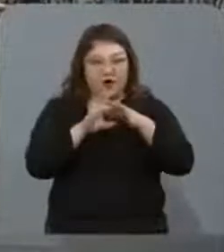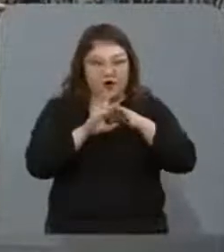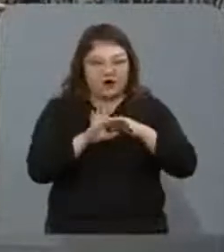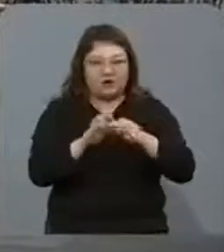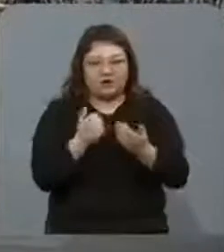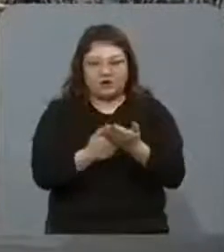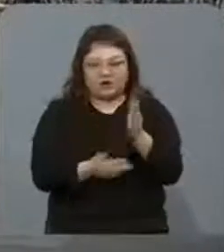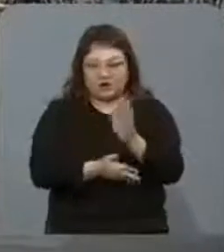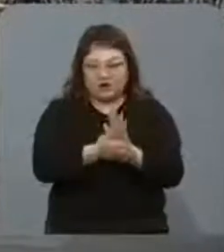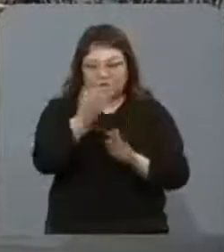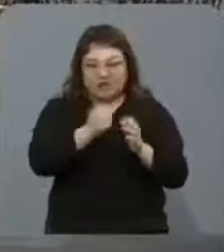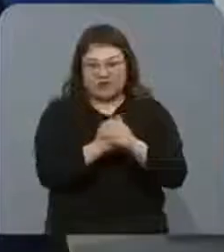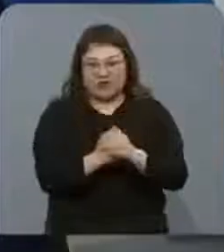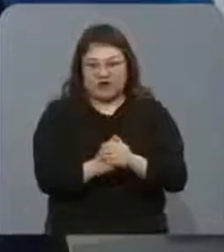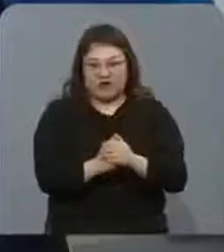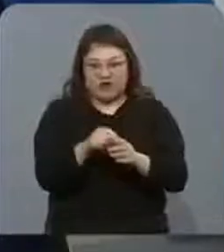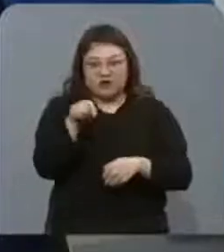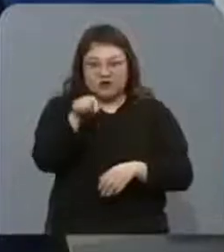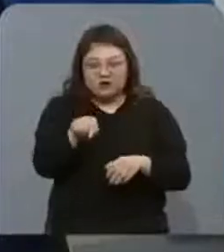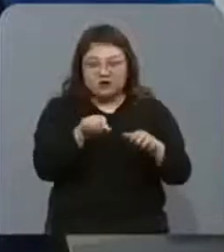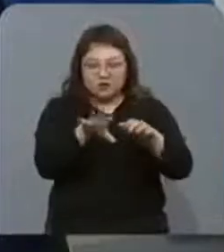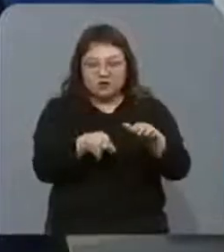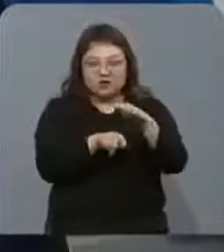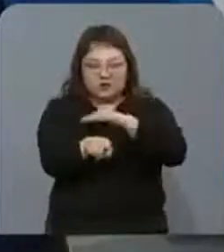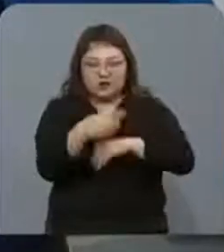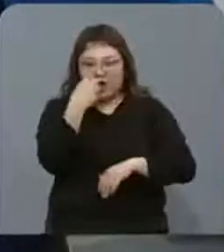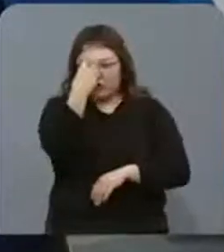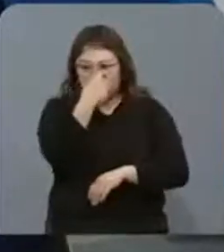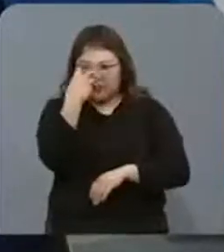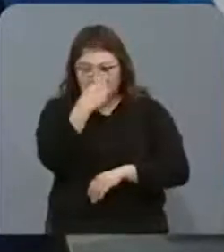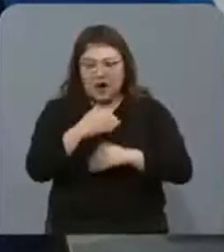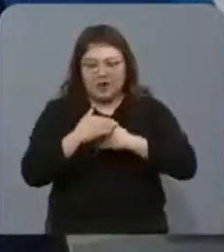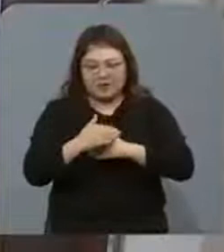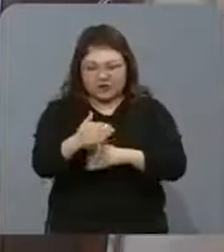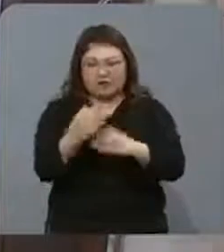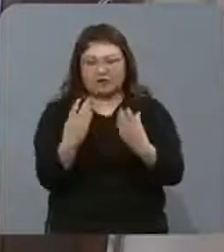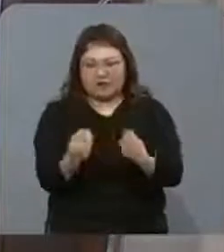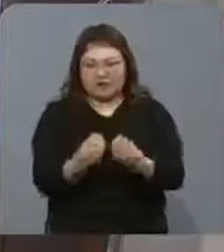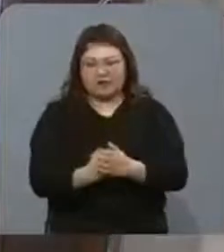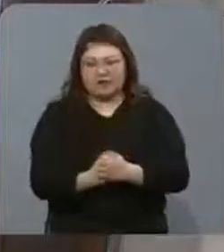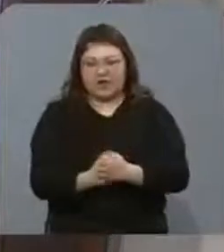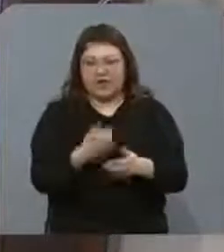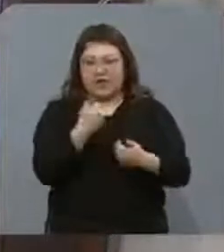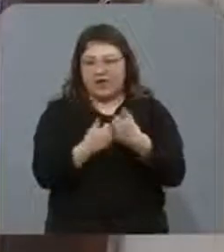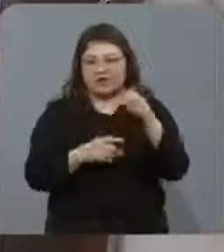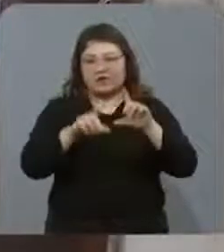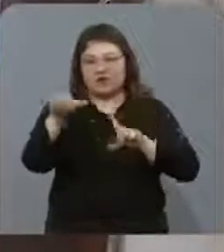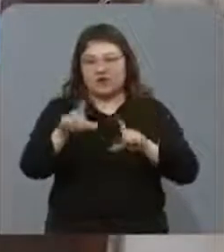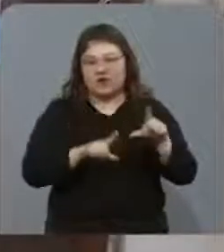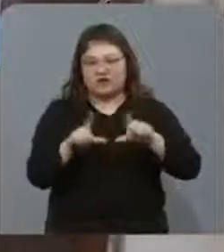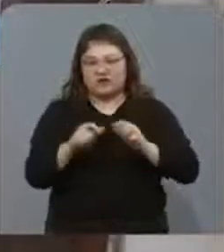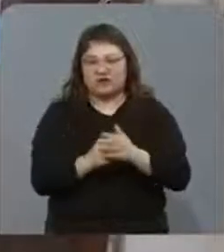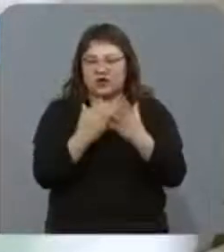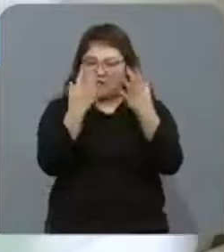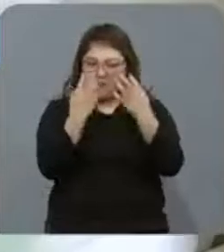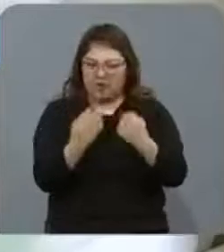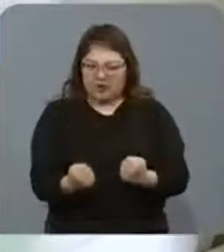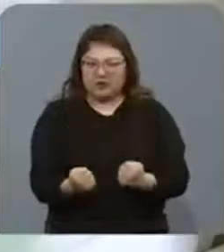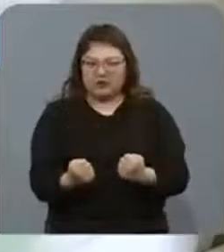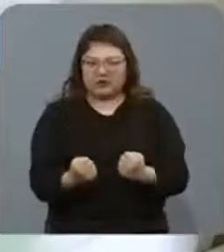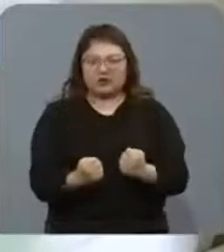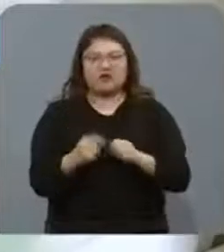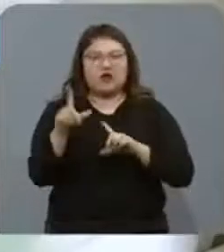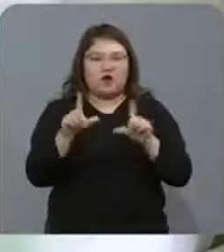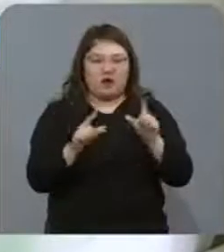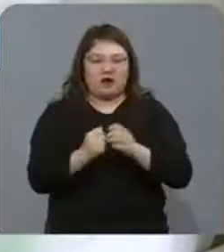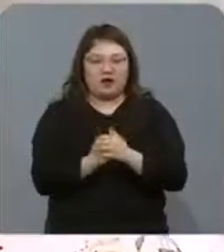제주시에서 해당 요양원을 찾아 현지 조사까지 진행했습니다 갈등 상황들이 점점 더 많아지는 추세에 있습니다